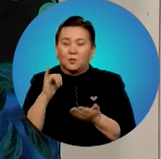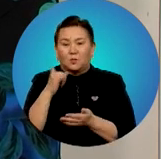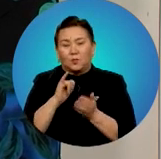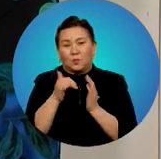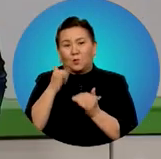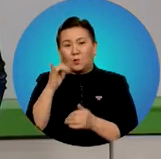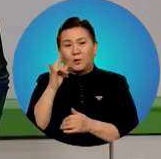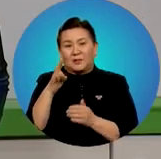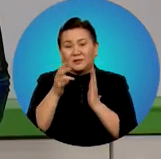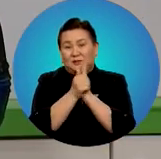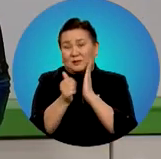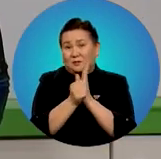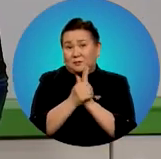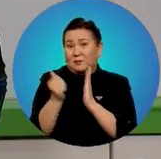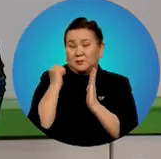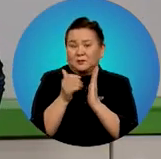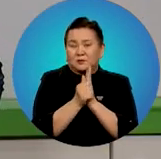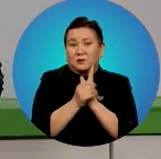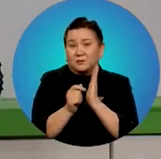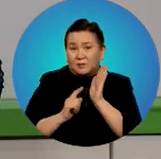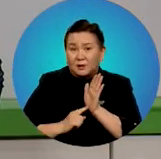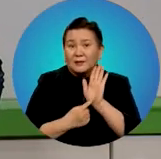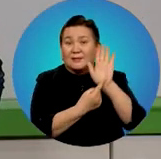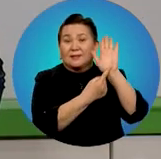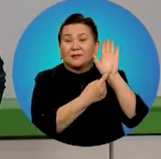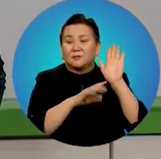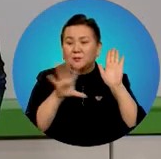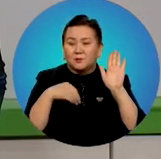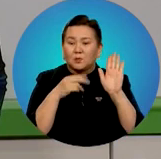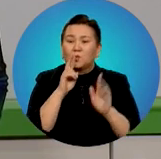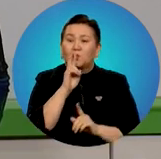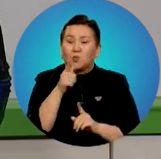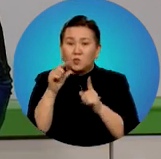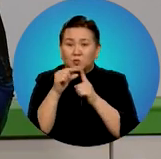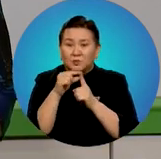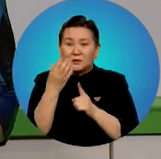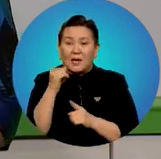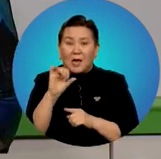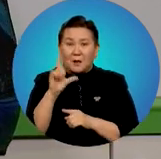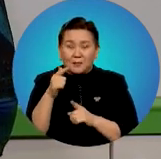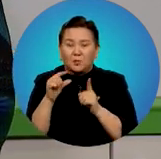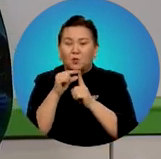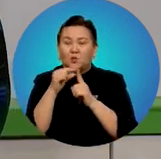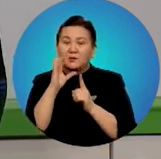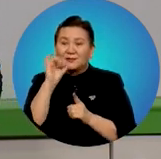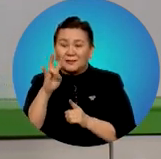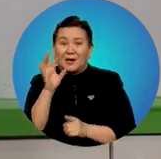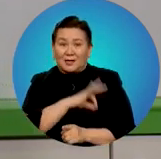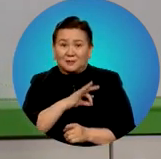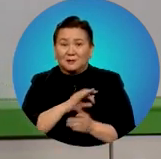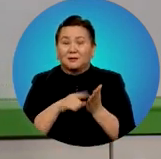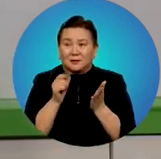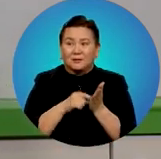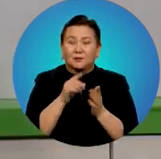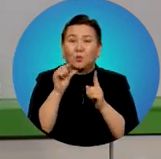чадвараас шалтгаалдаг. Тэр чадвараа илэрхийлэхийн тулд яах вэ гэхээр бид нэр үсийн аймга, үсийн сангаа ашиглах хэрэгтэй. Тэгэхээр үсийн сангаа хэр зэрэг